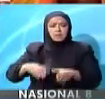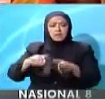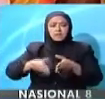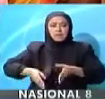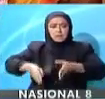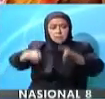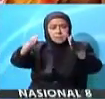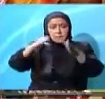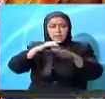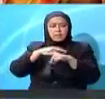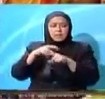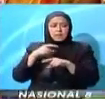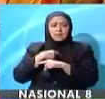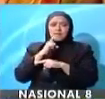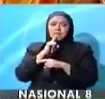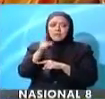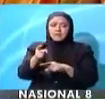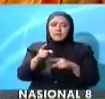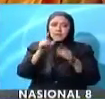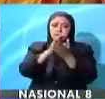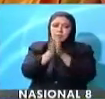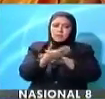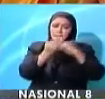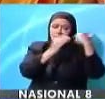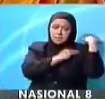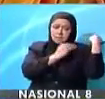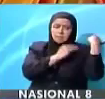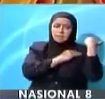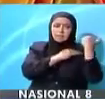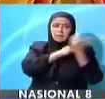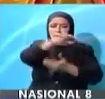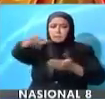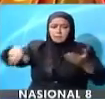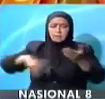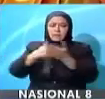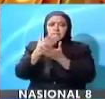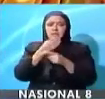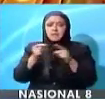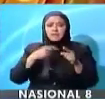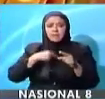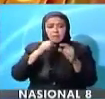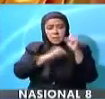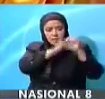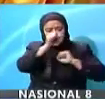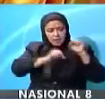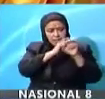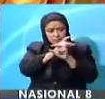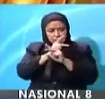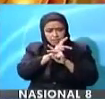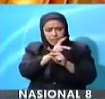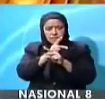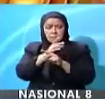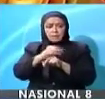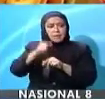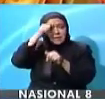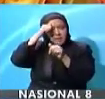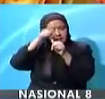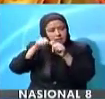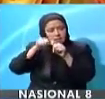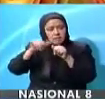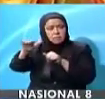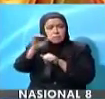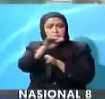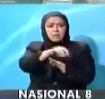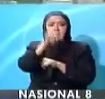raya adalah menjadi tanggungjawab kesemua belah pihak. Sikap berhati-hati dan saling ingat mengingati haruslah dijadikan amalan